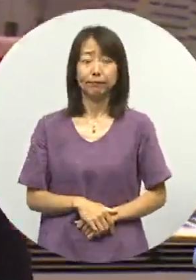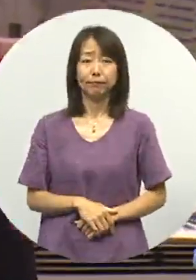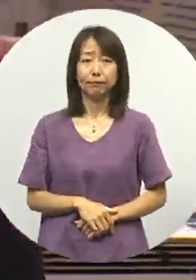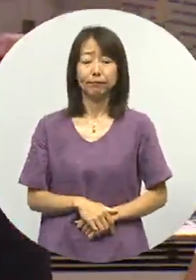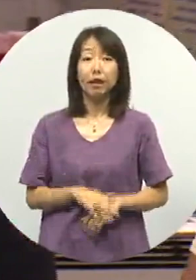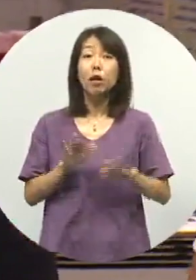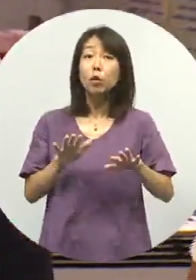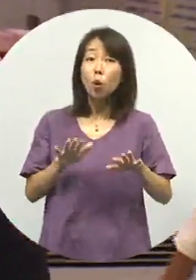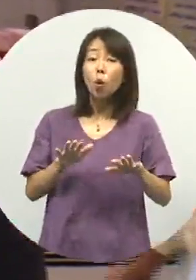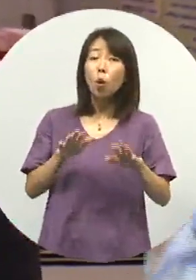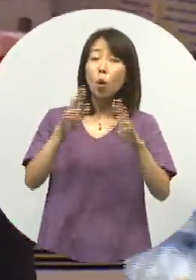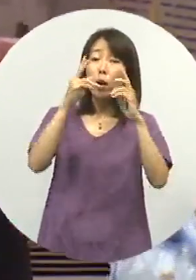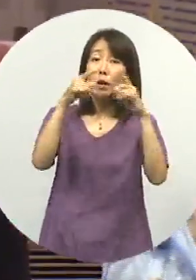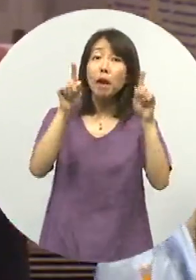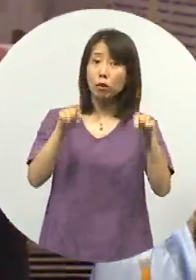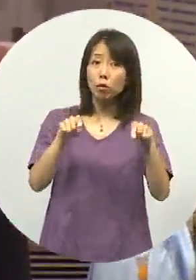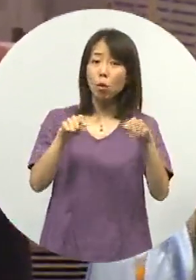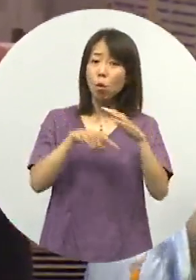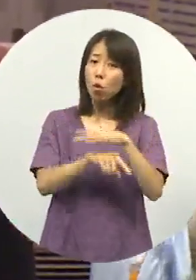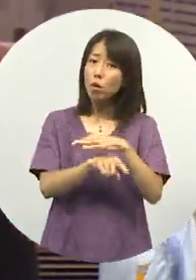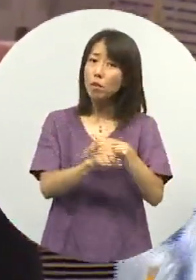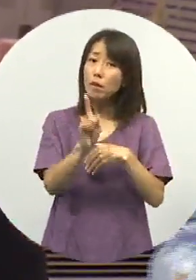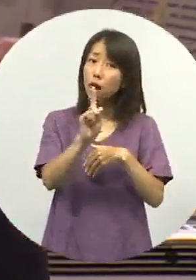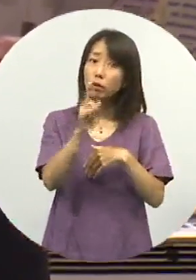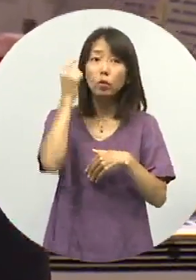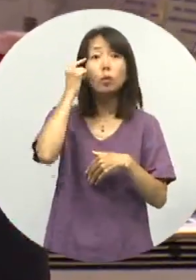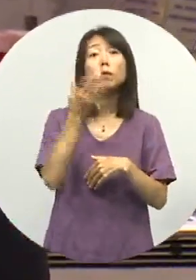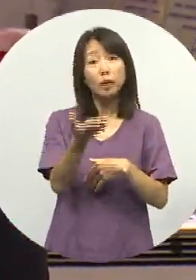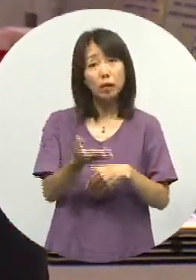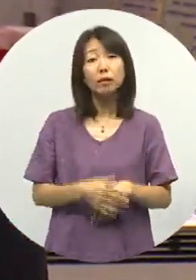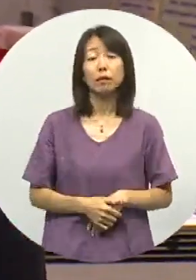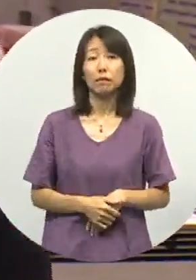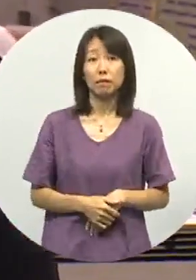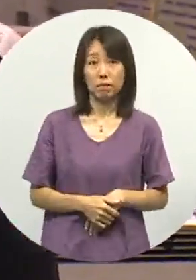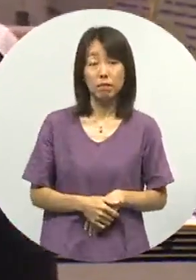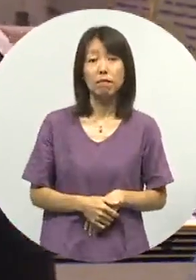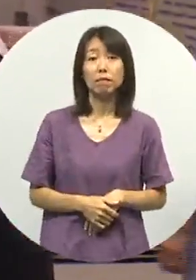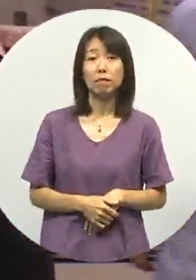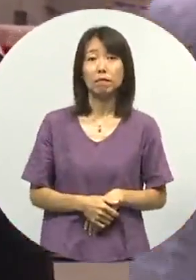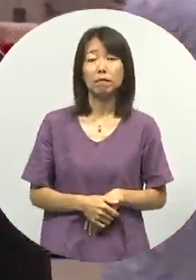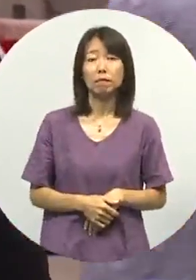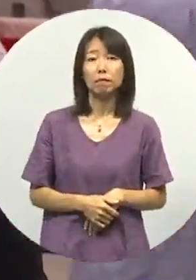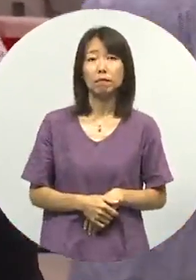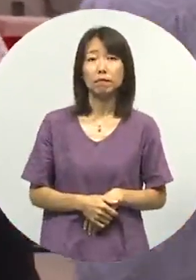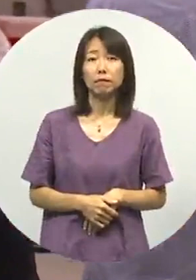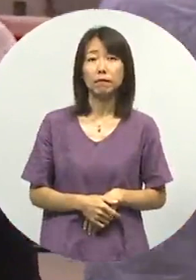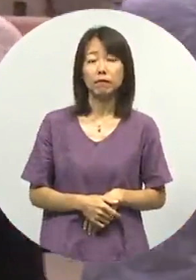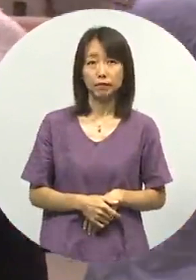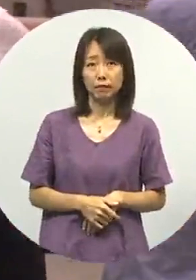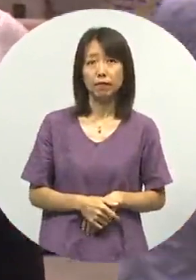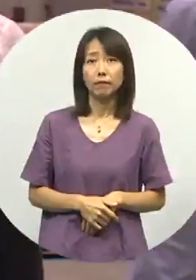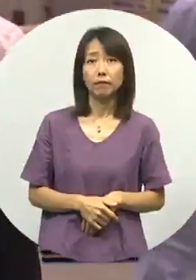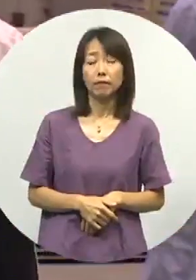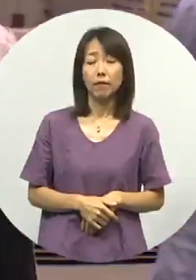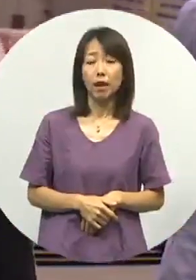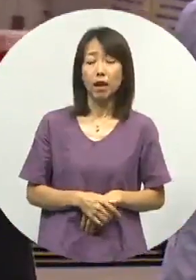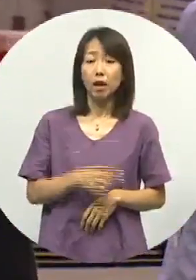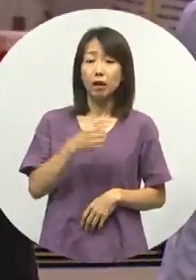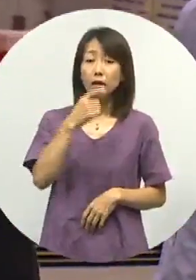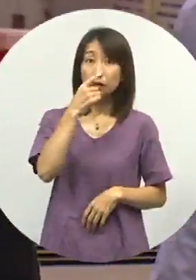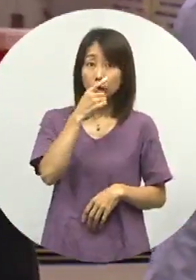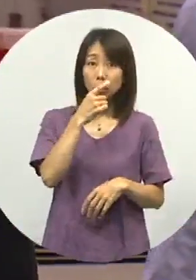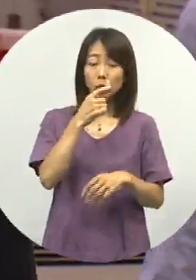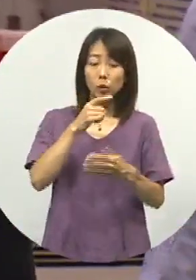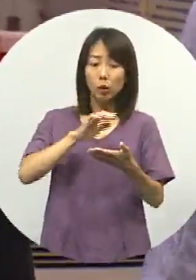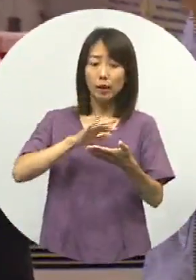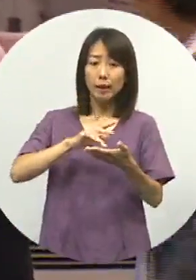ントという意味はどう感じてらっしゃいますか？ そうですね、あまりフィードバックっていうか、その できた